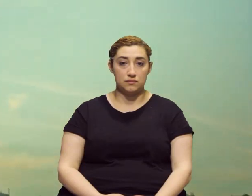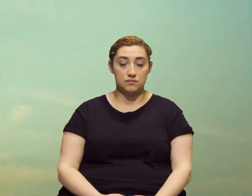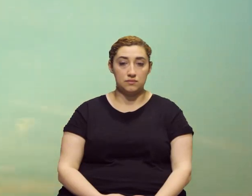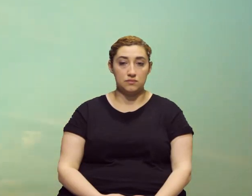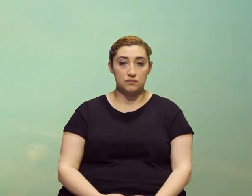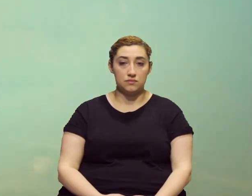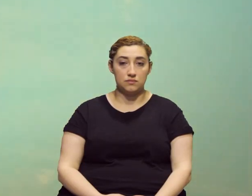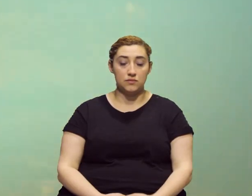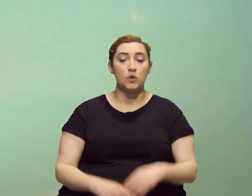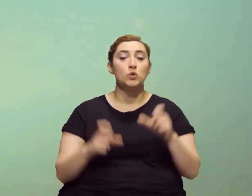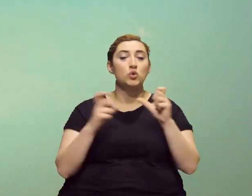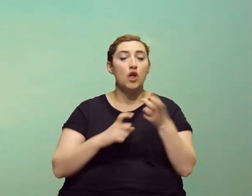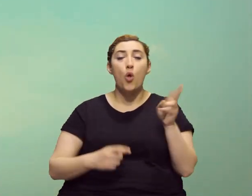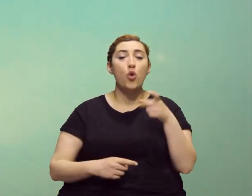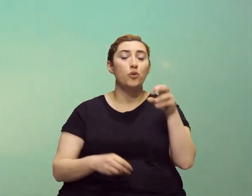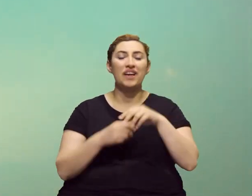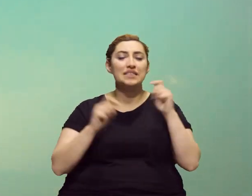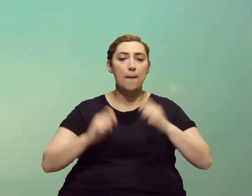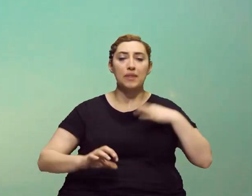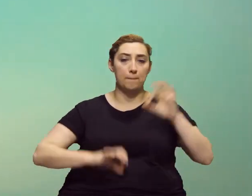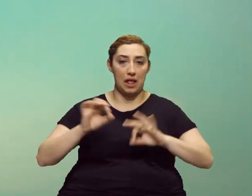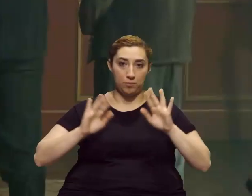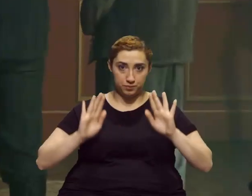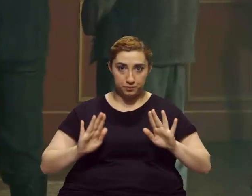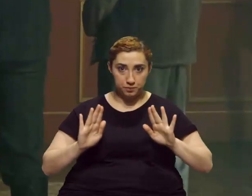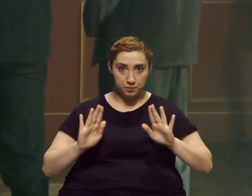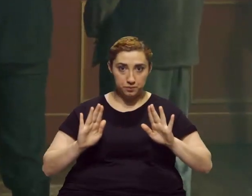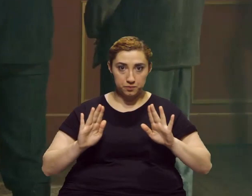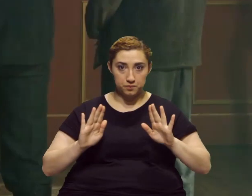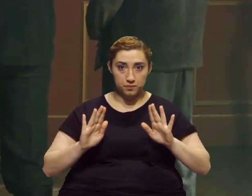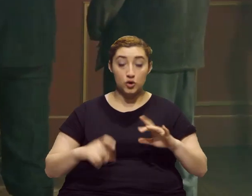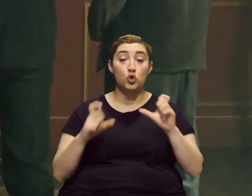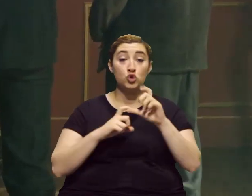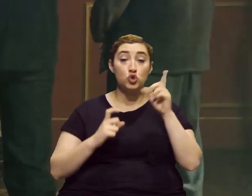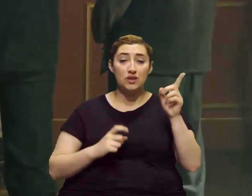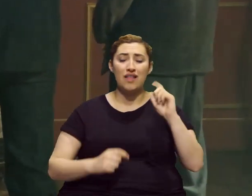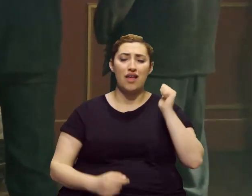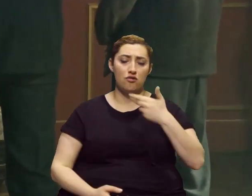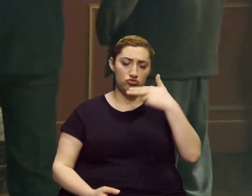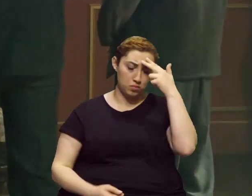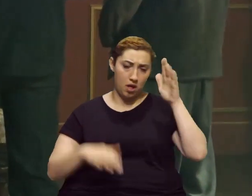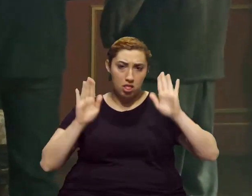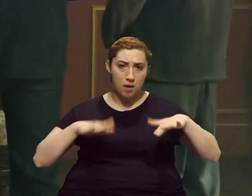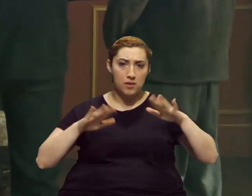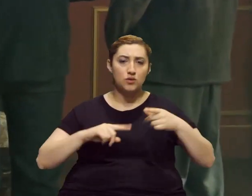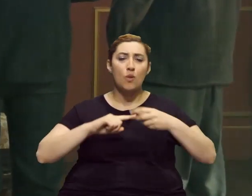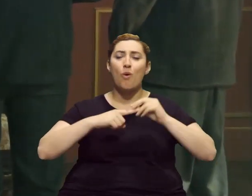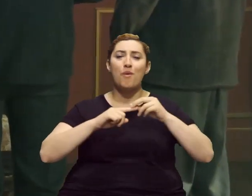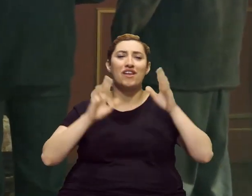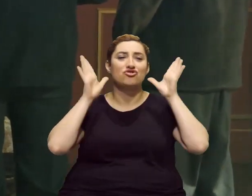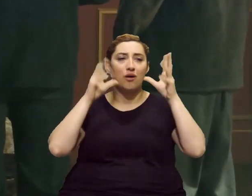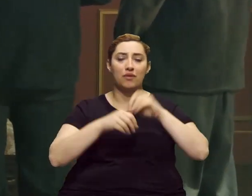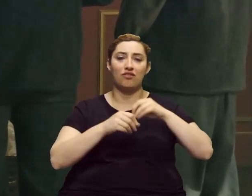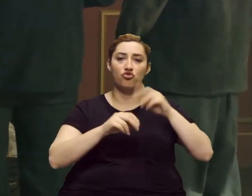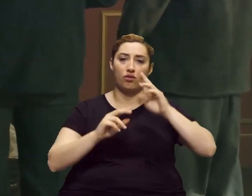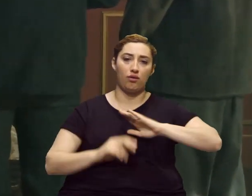vurmakta. Sultanı öldürmek için yaptığımız plan şöyle. Odasında. Sultan her cuma namazını Dolmabahçe